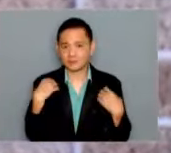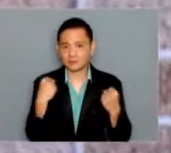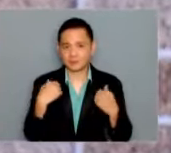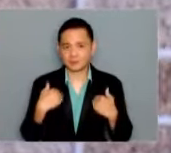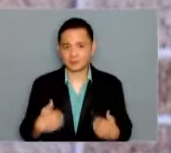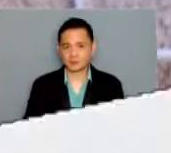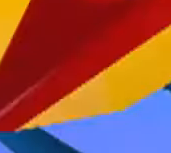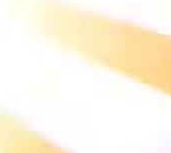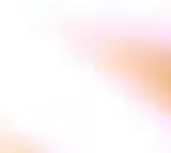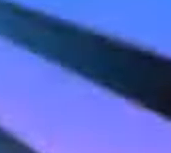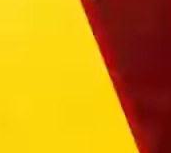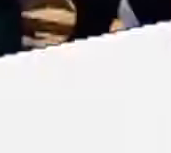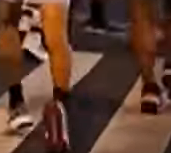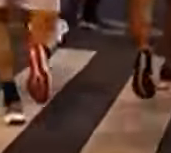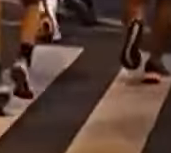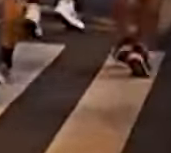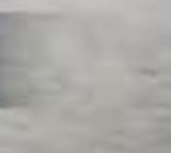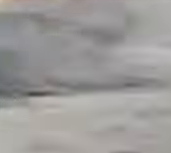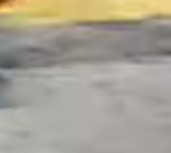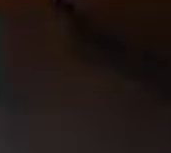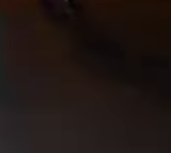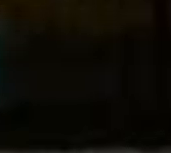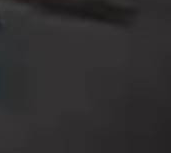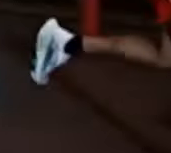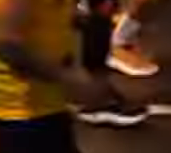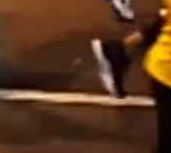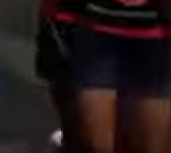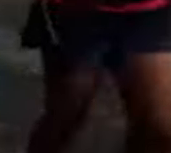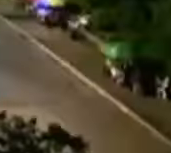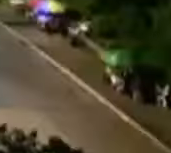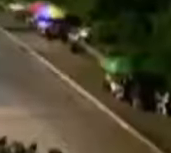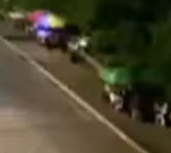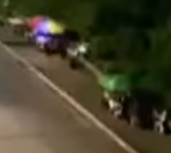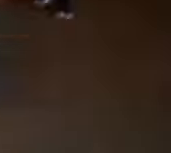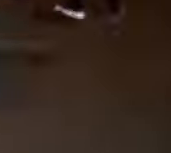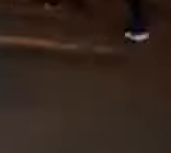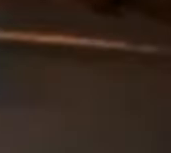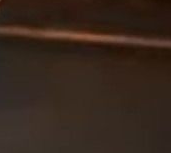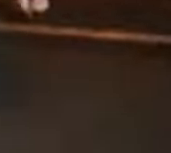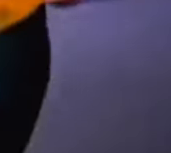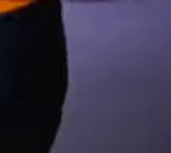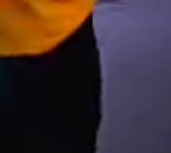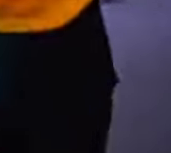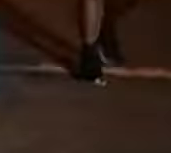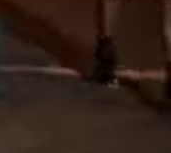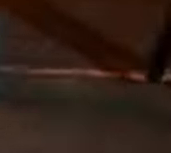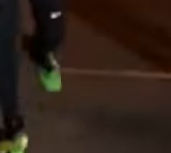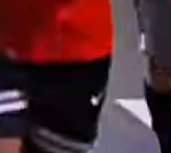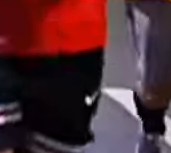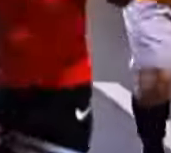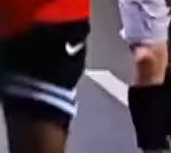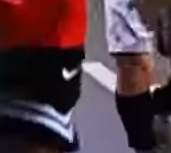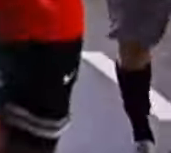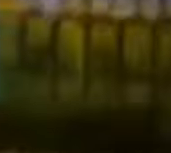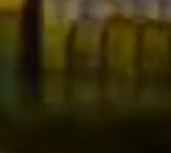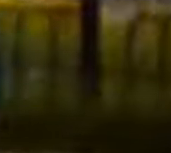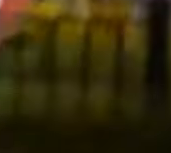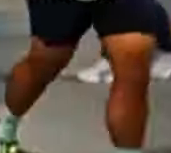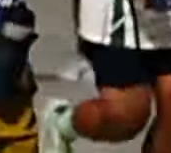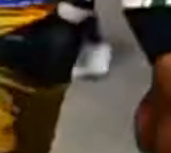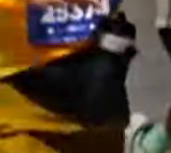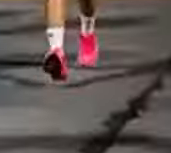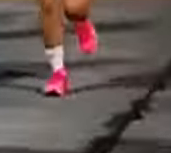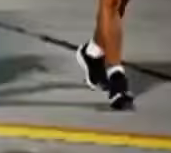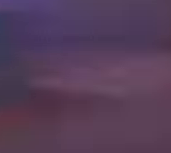pong mag-exercise. At isa nga sa mga paboritong morning workouts natin ang pagja-jogging. Para iwas disgrasya at mas effective ito,